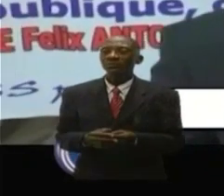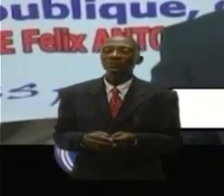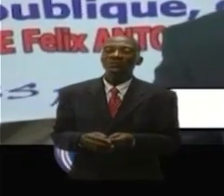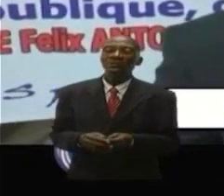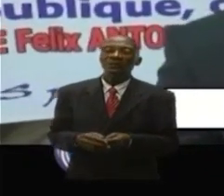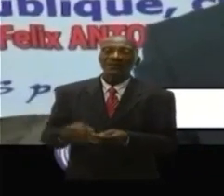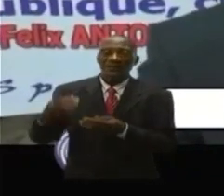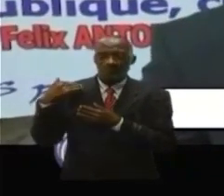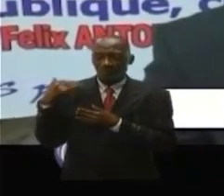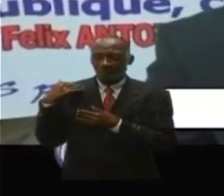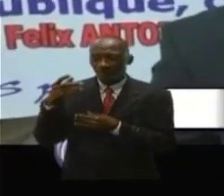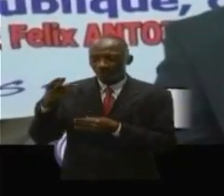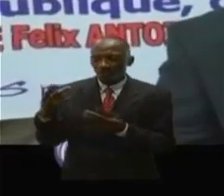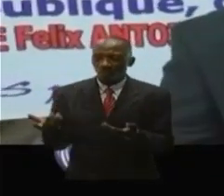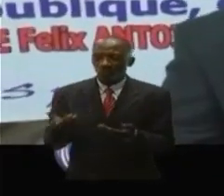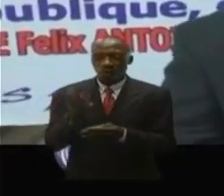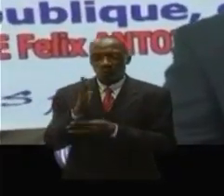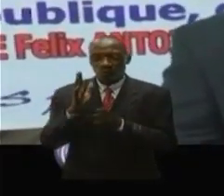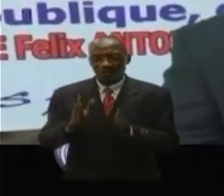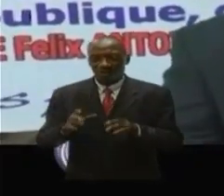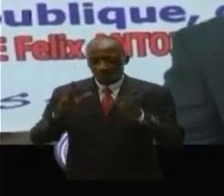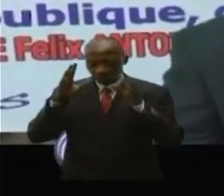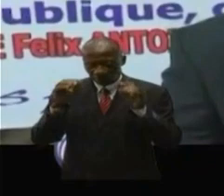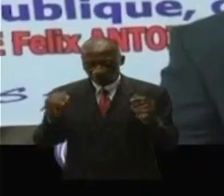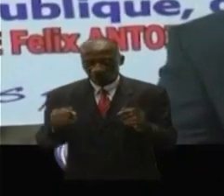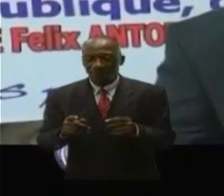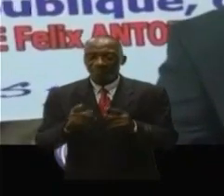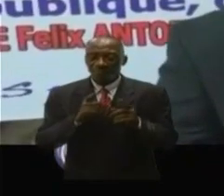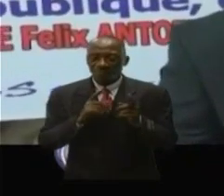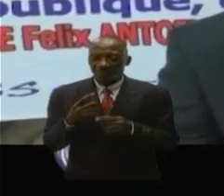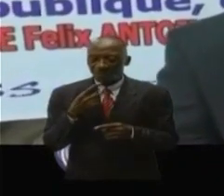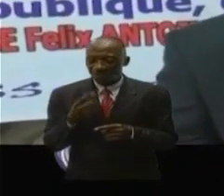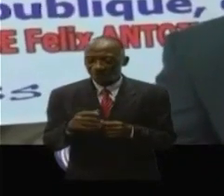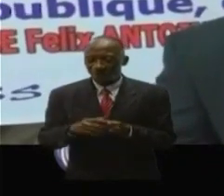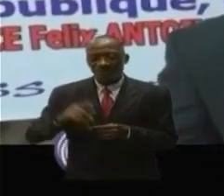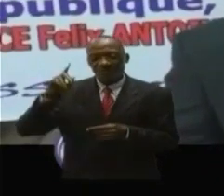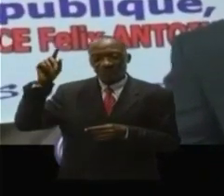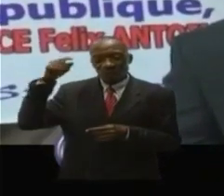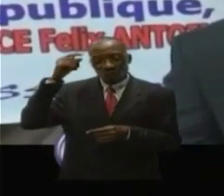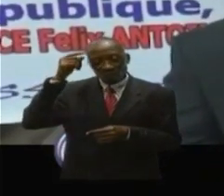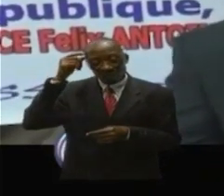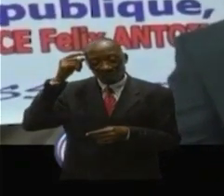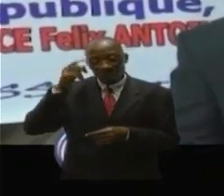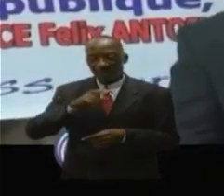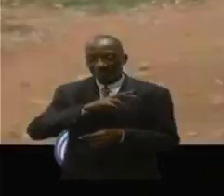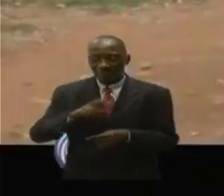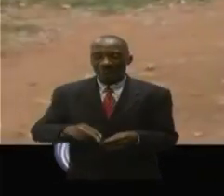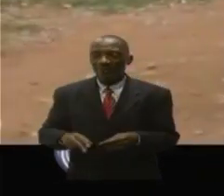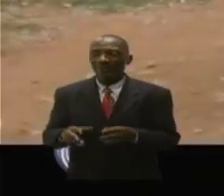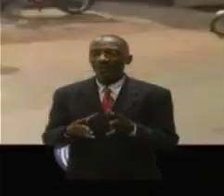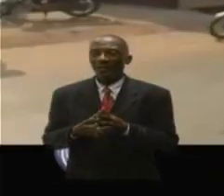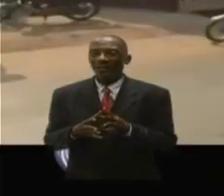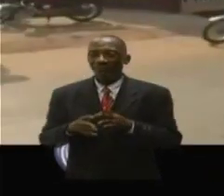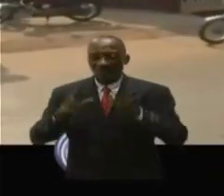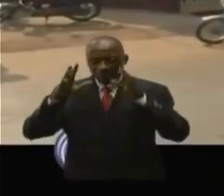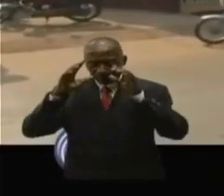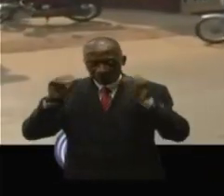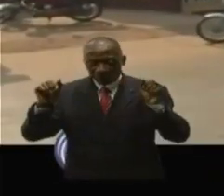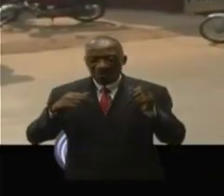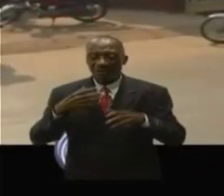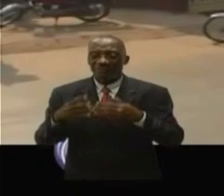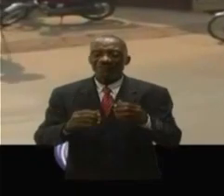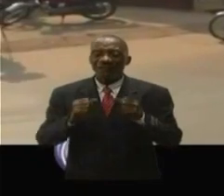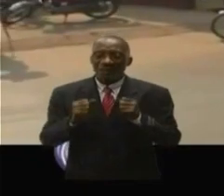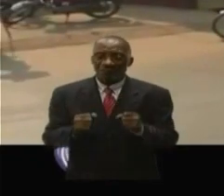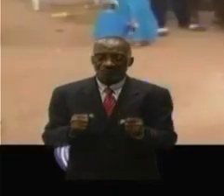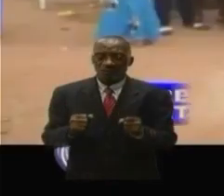travailleurs, mais déclarer, verser régulièrement et correctement les cotisations sociales. On peut dire sans peur